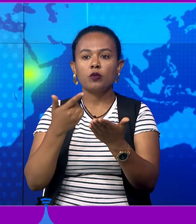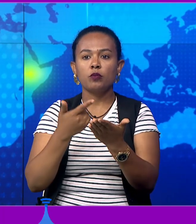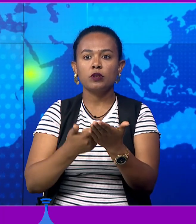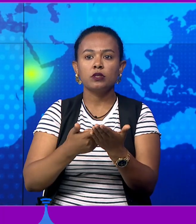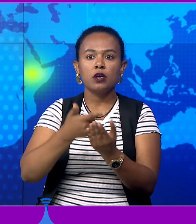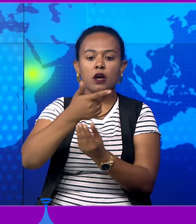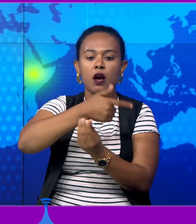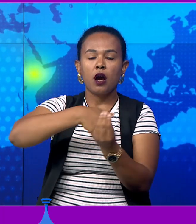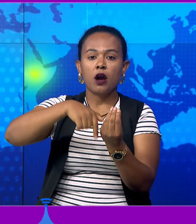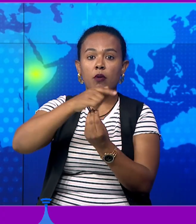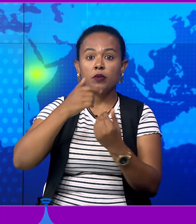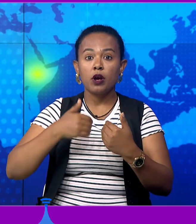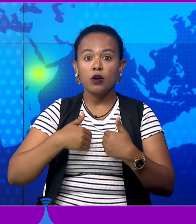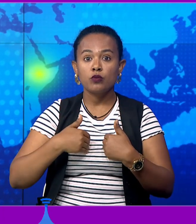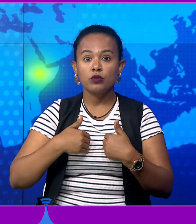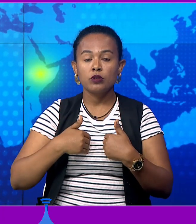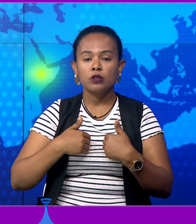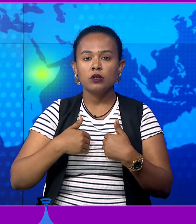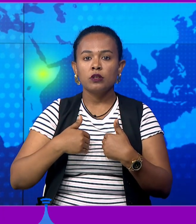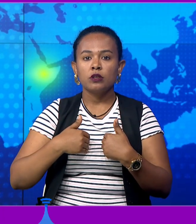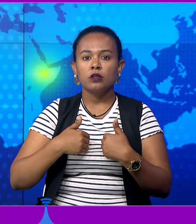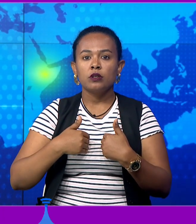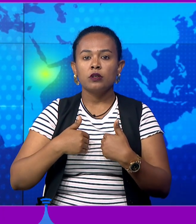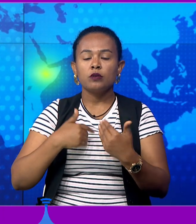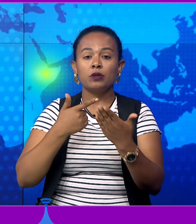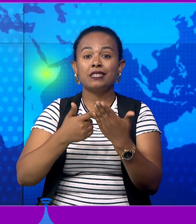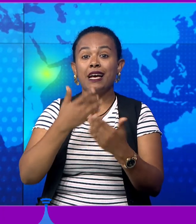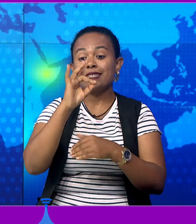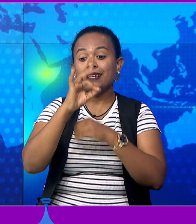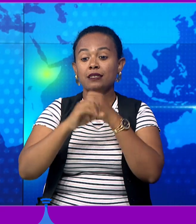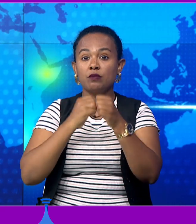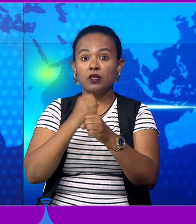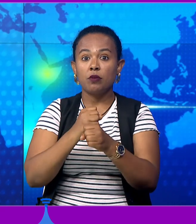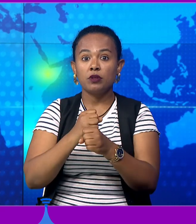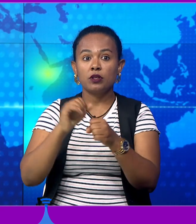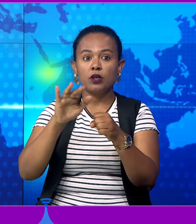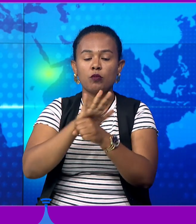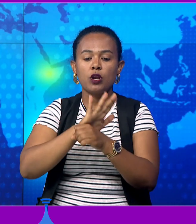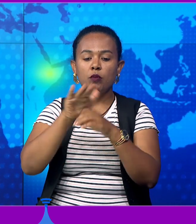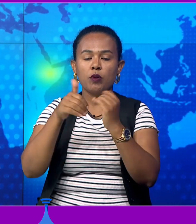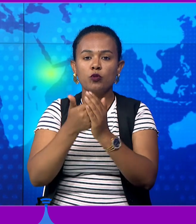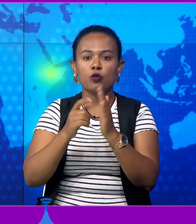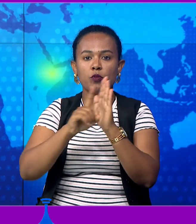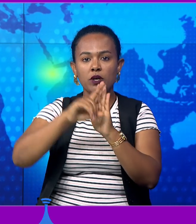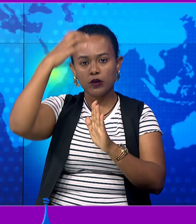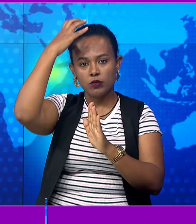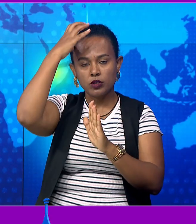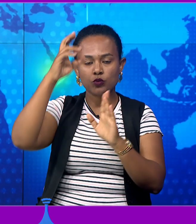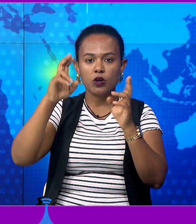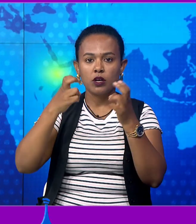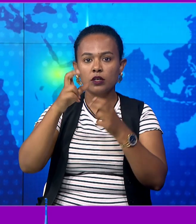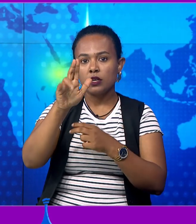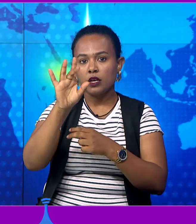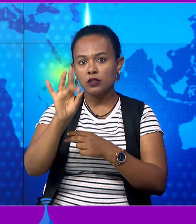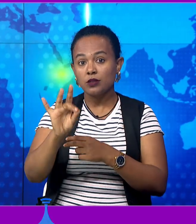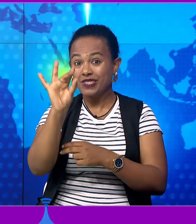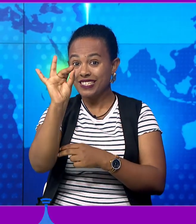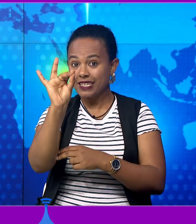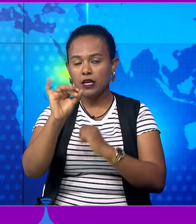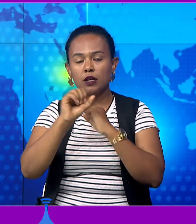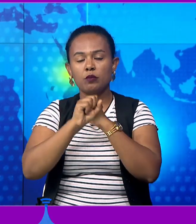ያሉ በመላው ሀገሪቱ ያሉ ዜጎቻችን እድሜያቸው 18 ዓመት የሞላ ሁሉ በህገ መንግስቱ አንቀጽ 38 ንዑስ አንቀጽ 1